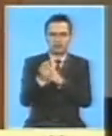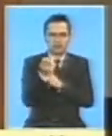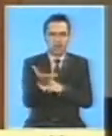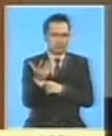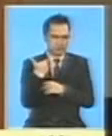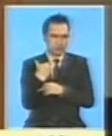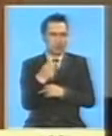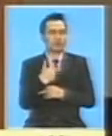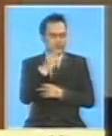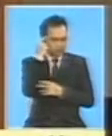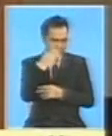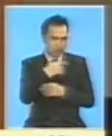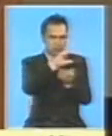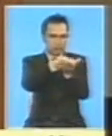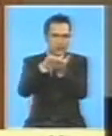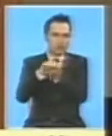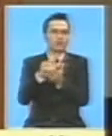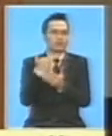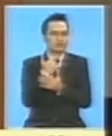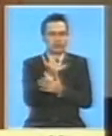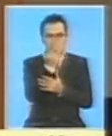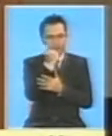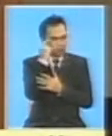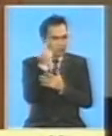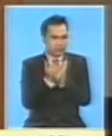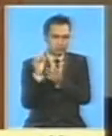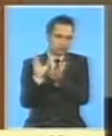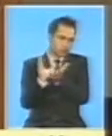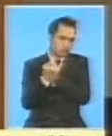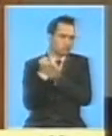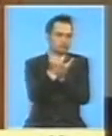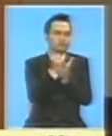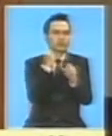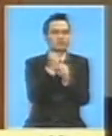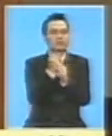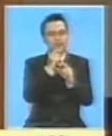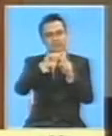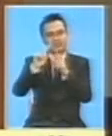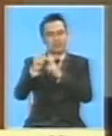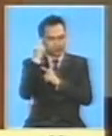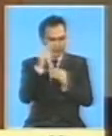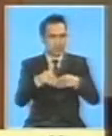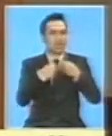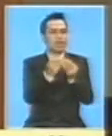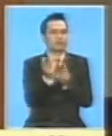ะครับเรื่องนี้คงมีมากมายบางคนตีว่าทำไมต้องใช้งบประมาณตรงนี้ผมว่าเป็นสิ่งที่จำเป็นเพราะเป็นการสร้างความเป็นหนึ่งเดียวของประเทศไทยน